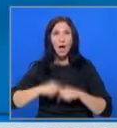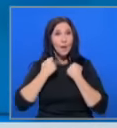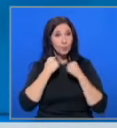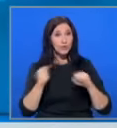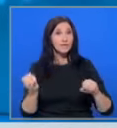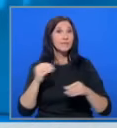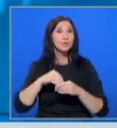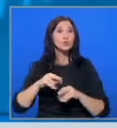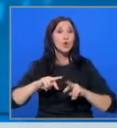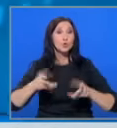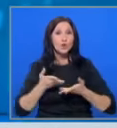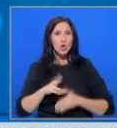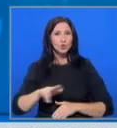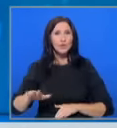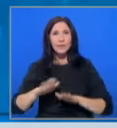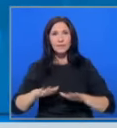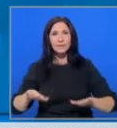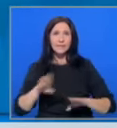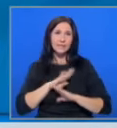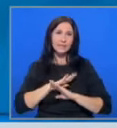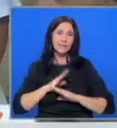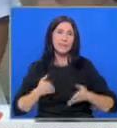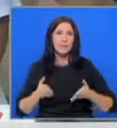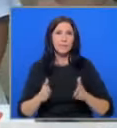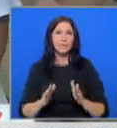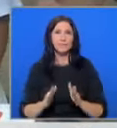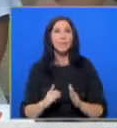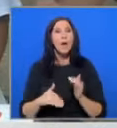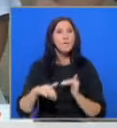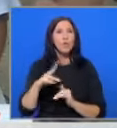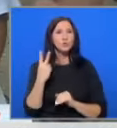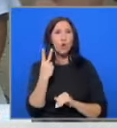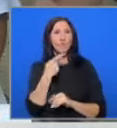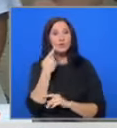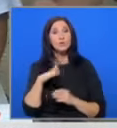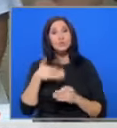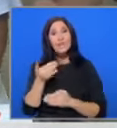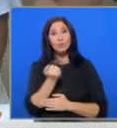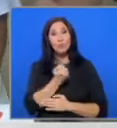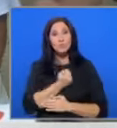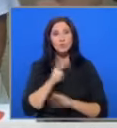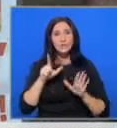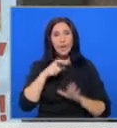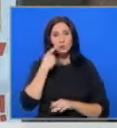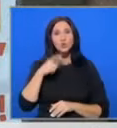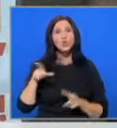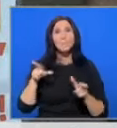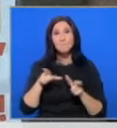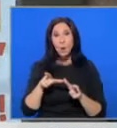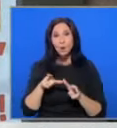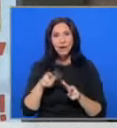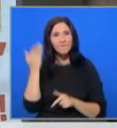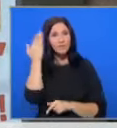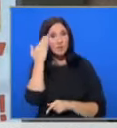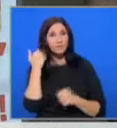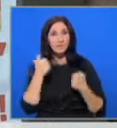се включиха и други родители на деца, загинали на пътя. Повече от 2 години след убийството на 7-годишната Моника,